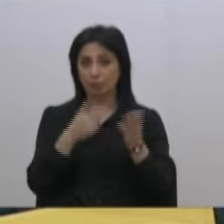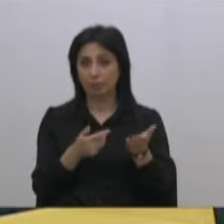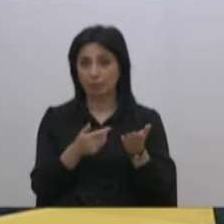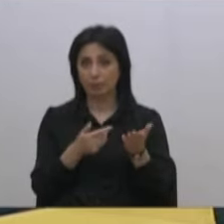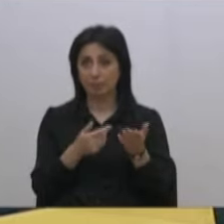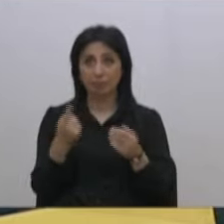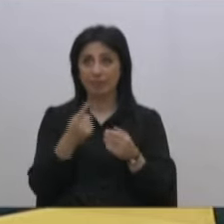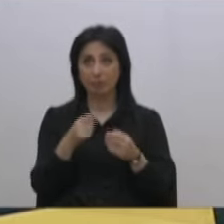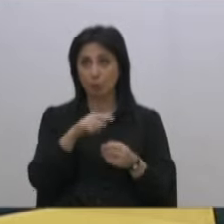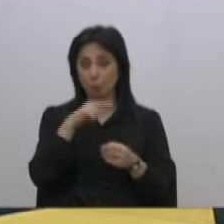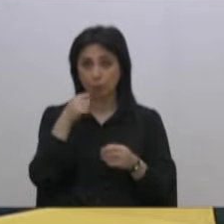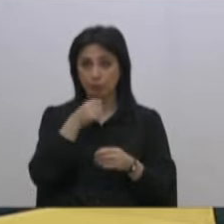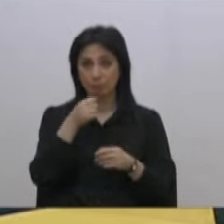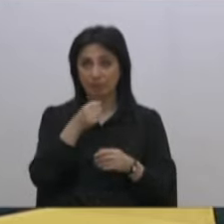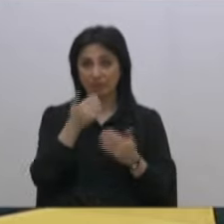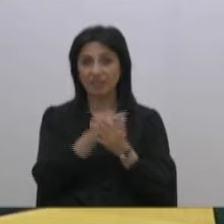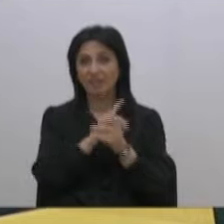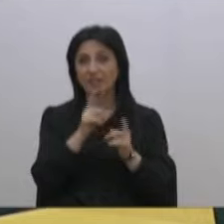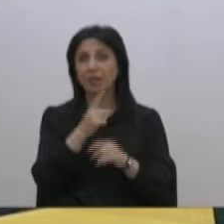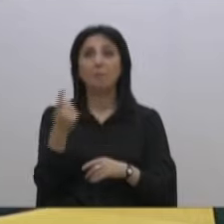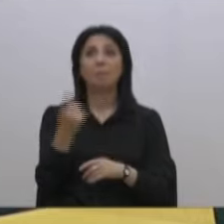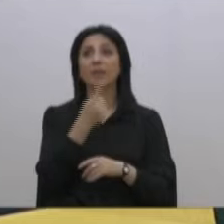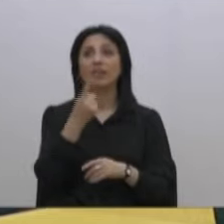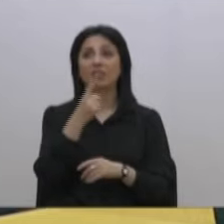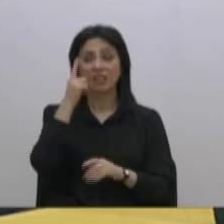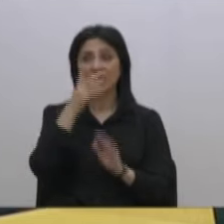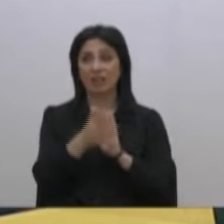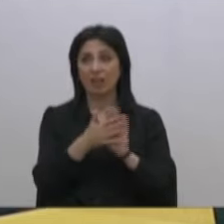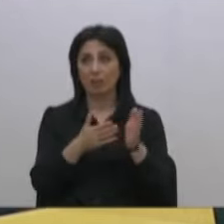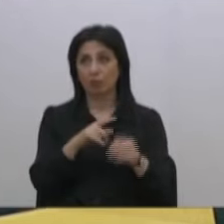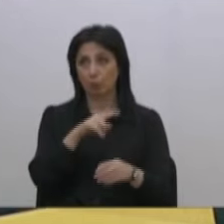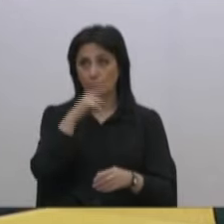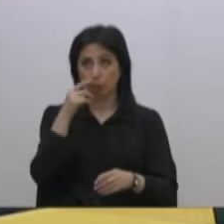პირველები ეცნობიან რუსული მედიის სიახლეებს და პირველები იგებენ